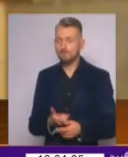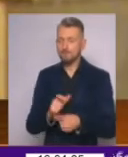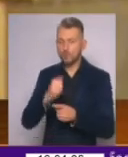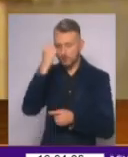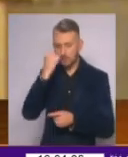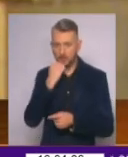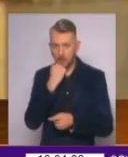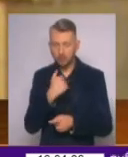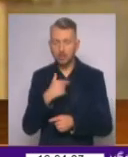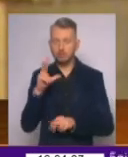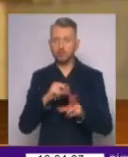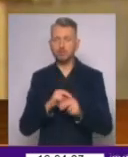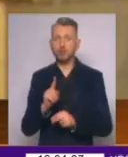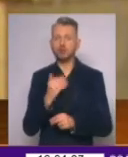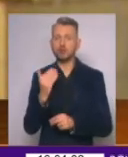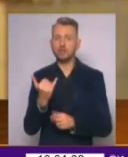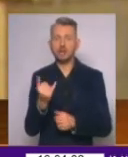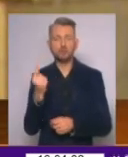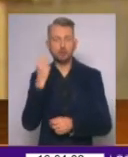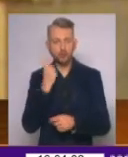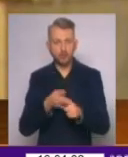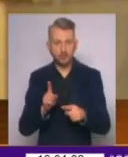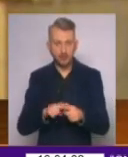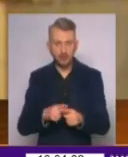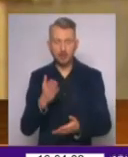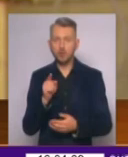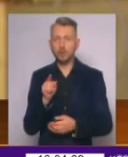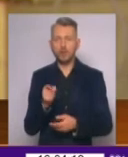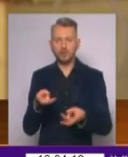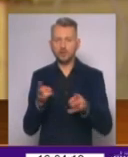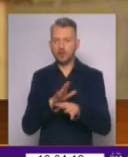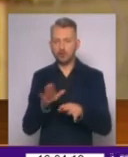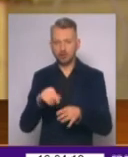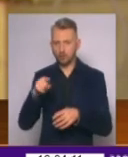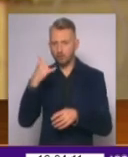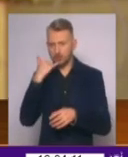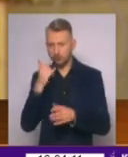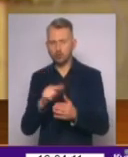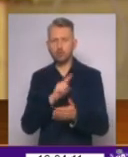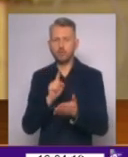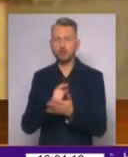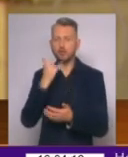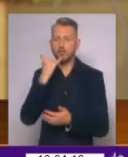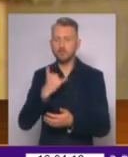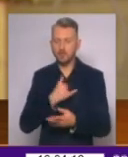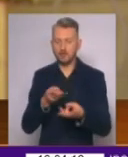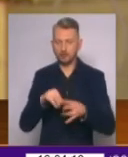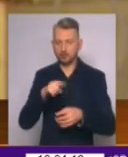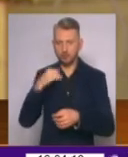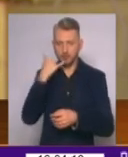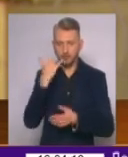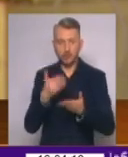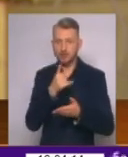Пані Валентино, я дуже сподіваюся, щоб ви зараз почули це. Якщо ви не залишили контакти, обов'язково зателефонуйте нам і залишіть. Якщо вже не